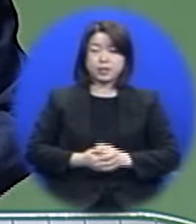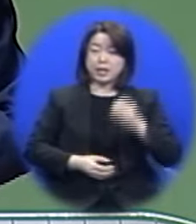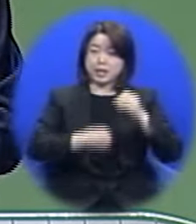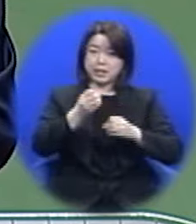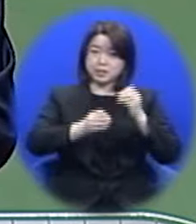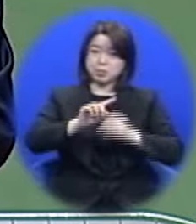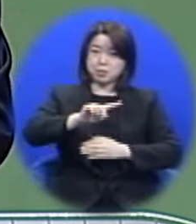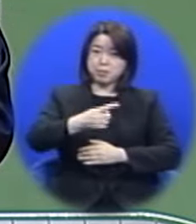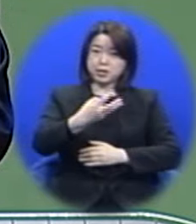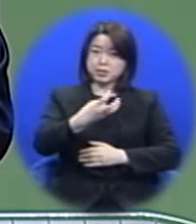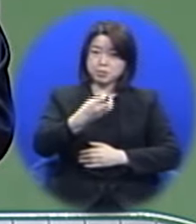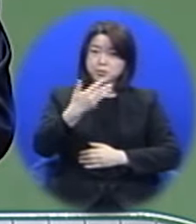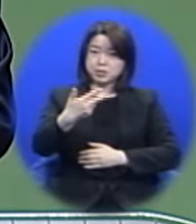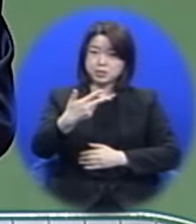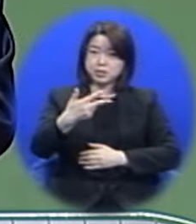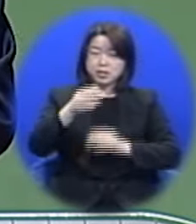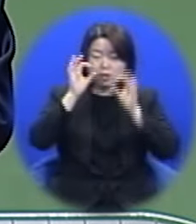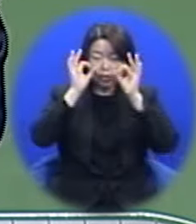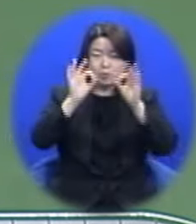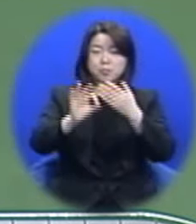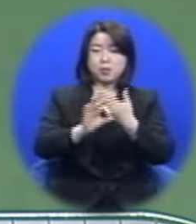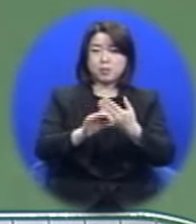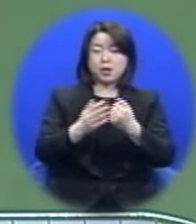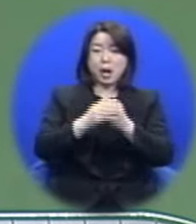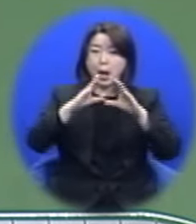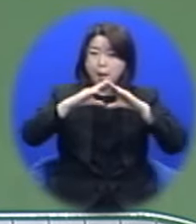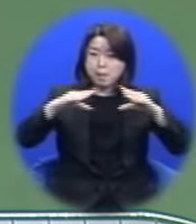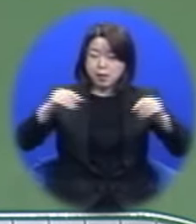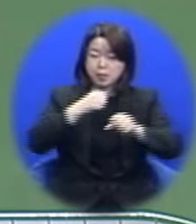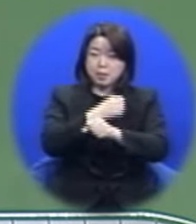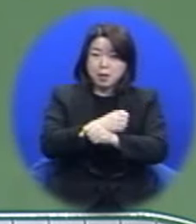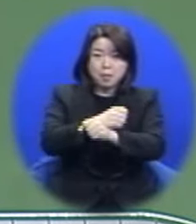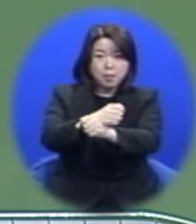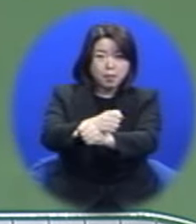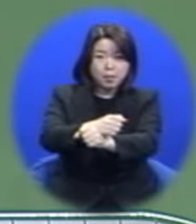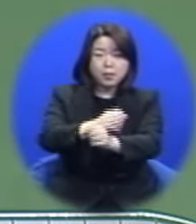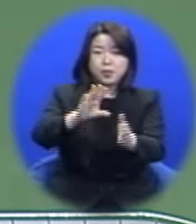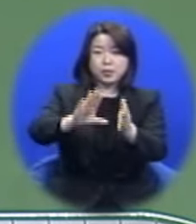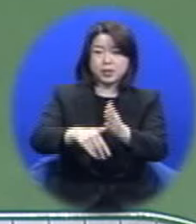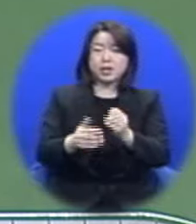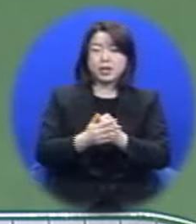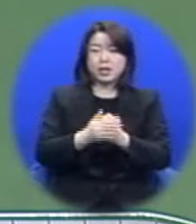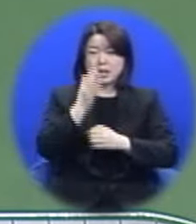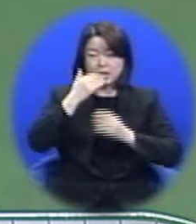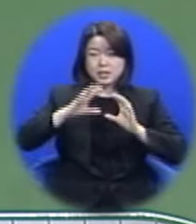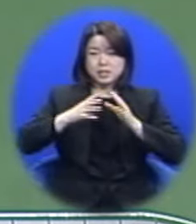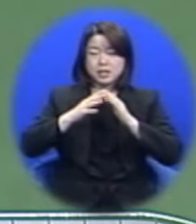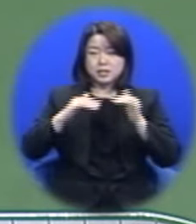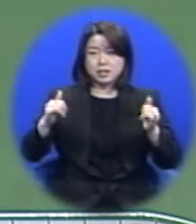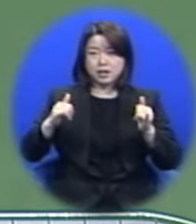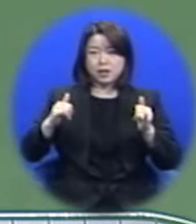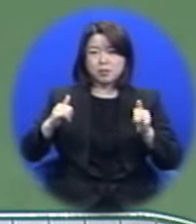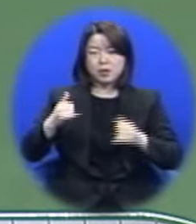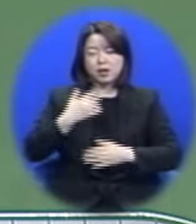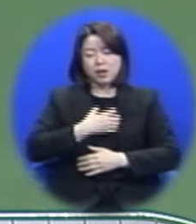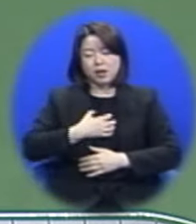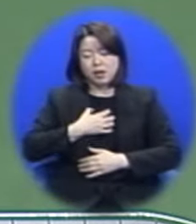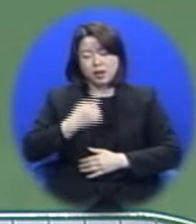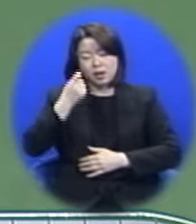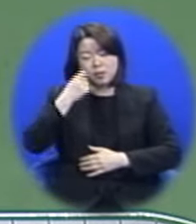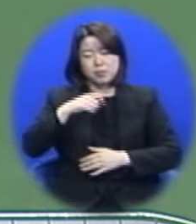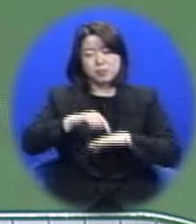시편 137편을 보면 바벨론 포로 시절에 이스라엘 백성들의 애환이 담겨있는 시입니다.